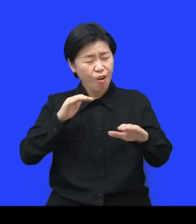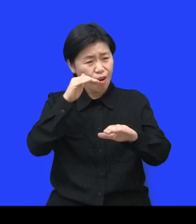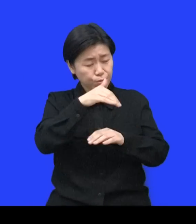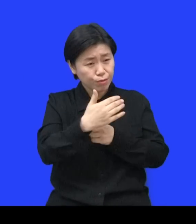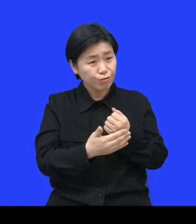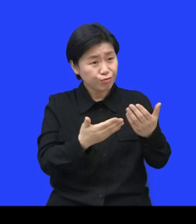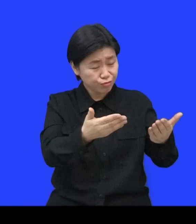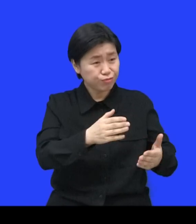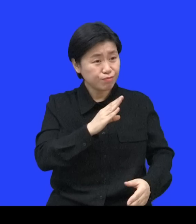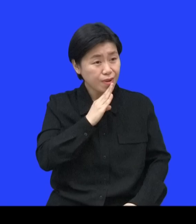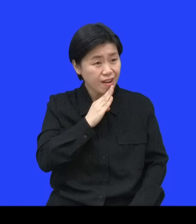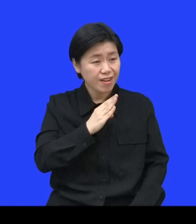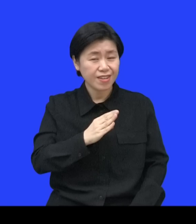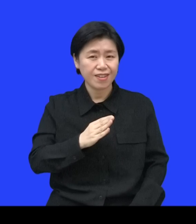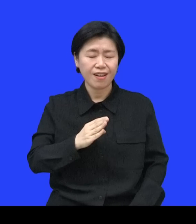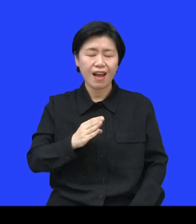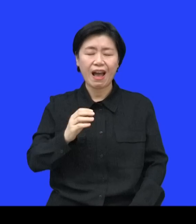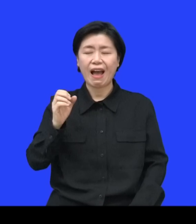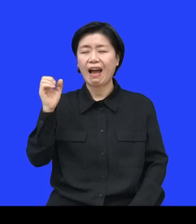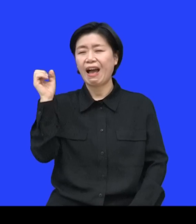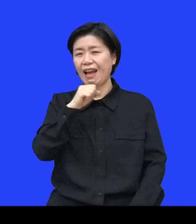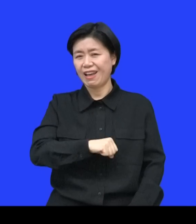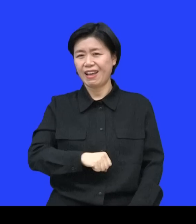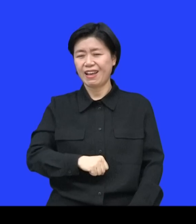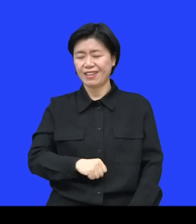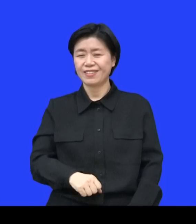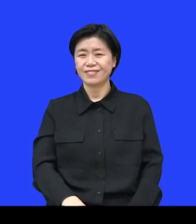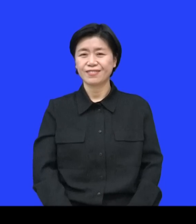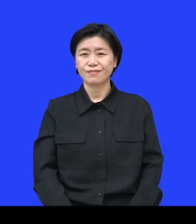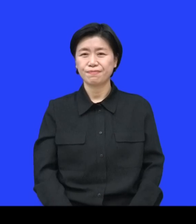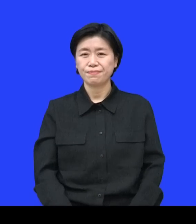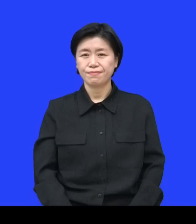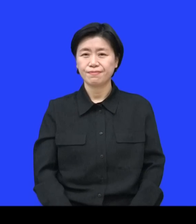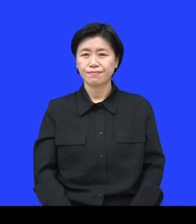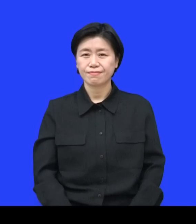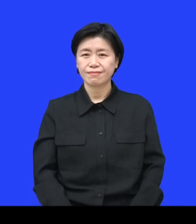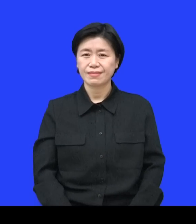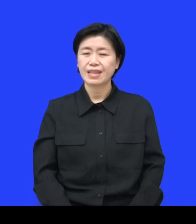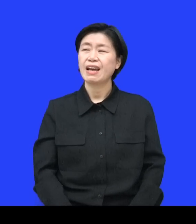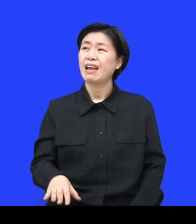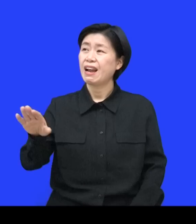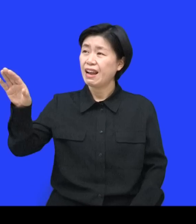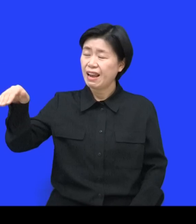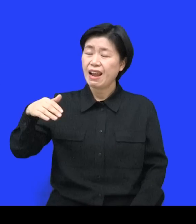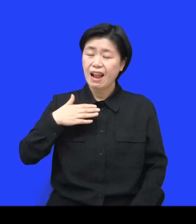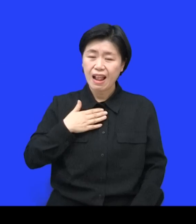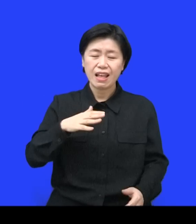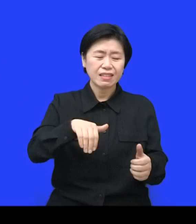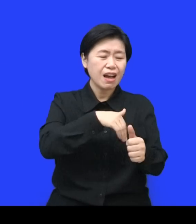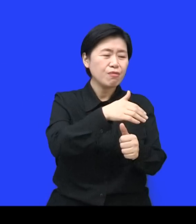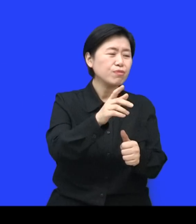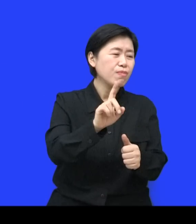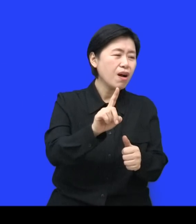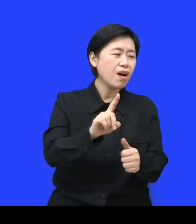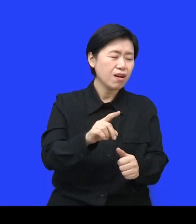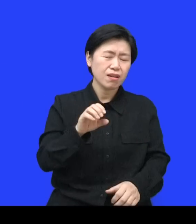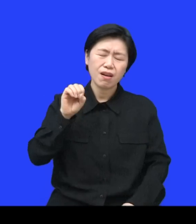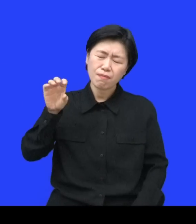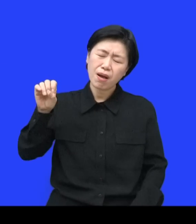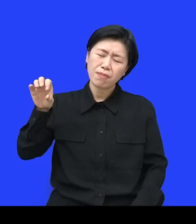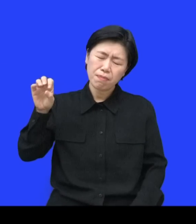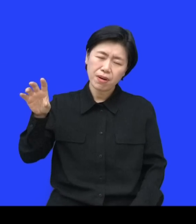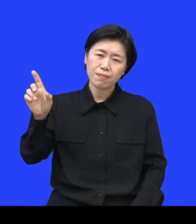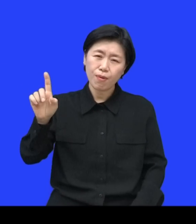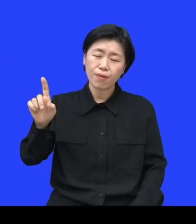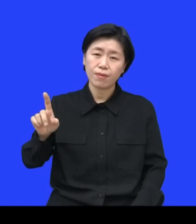희망해 믿으면 이렇게 안 해도 알았어요 하나님 뭐 넘친다고 했는데 아무튼 과외비는 다 이자로 나가고 이게 뭔